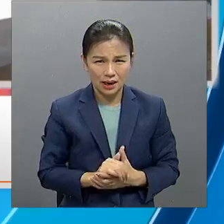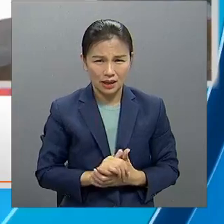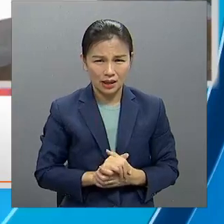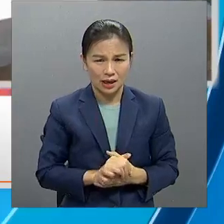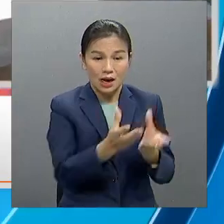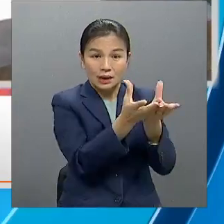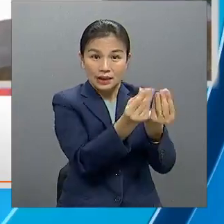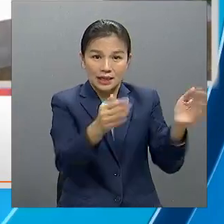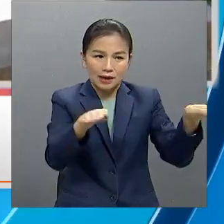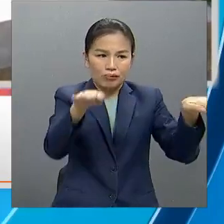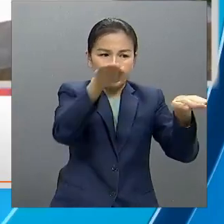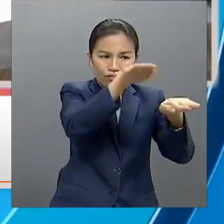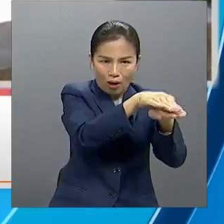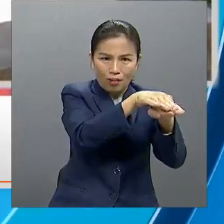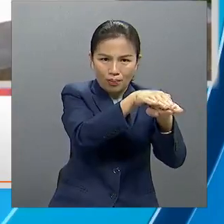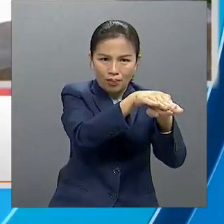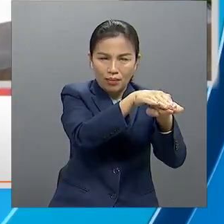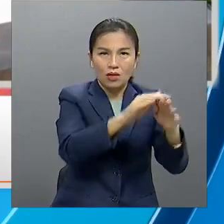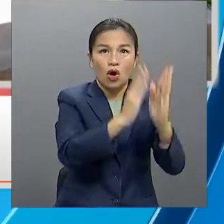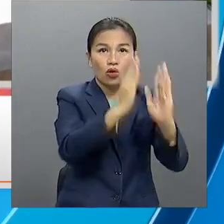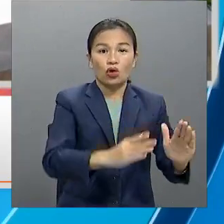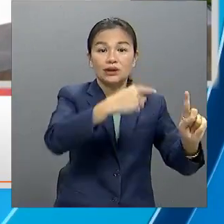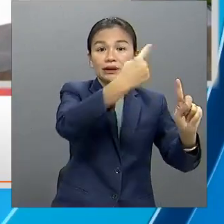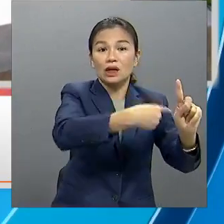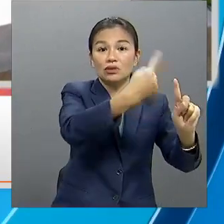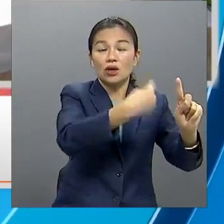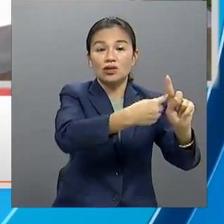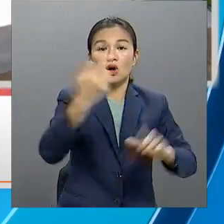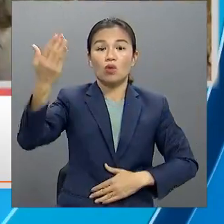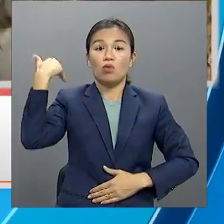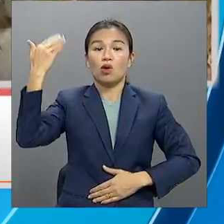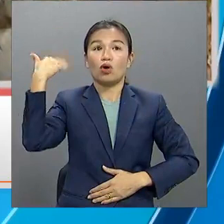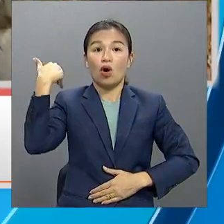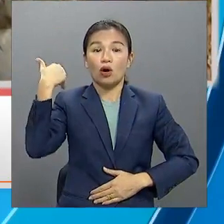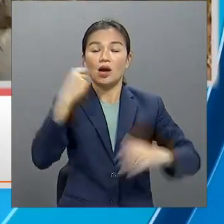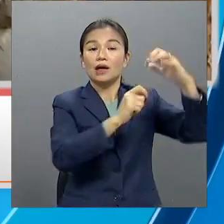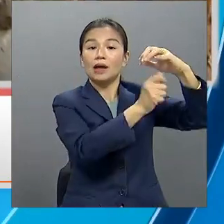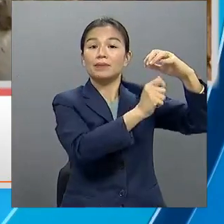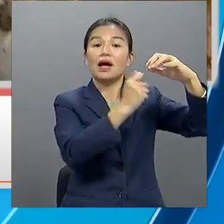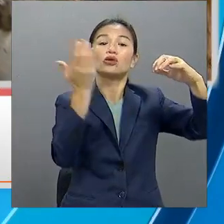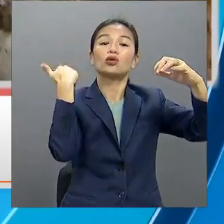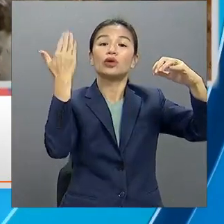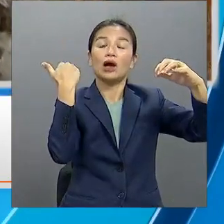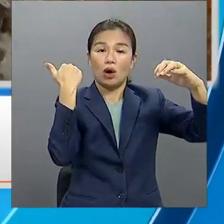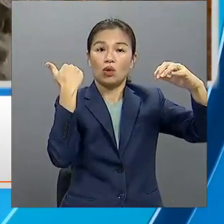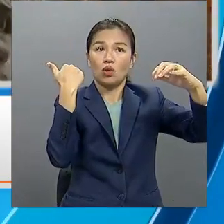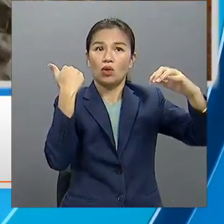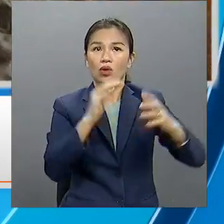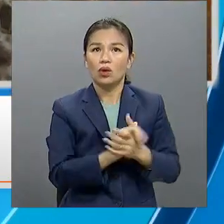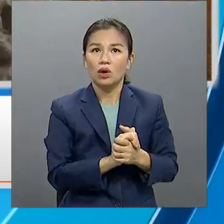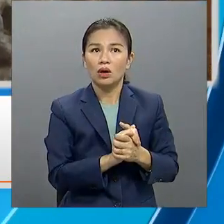่ ที่น้องที่เคยเช่าอยู่สมัยก่อนสมัยกำนันดินนั้นตารางวาละ60ตารางวา